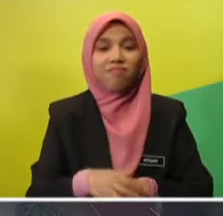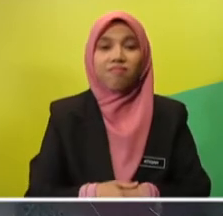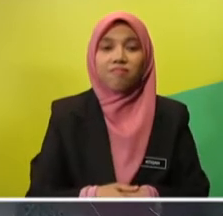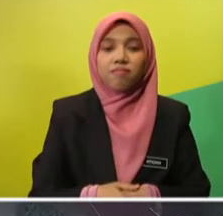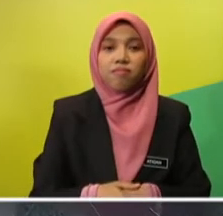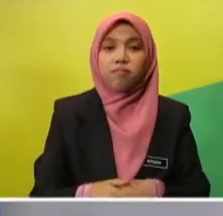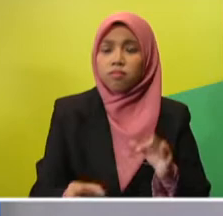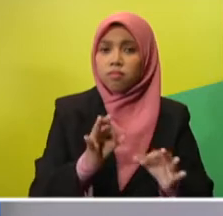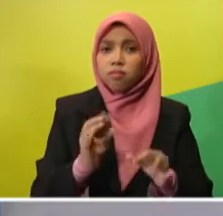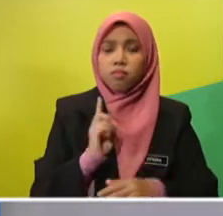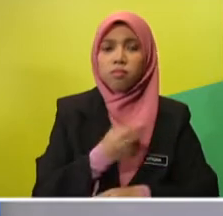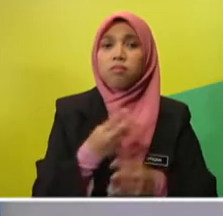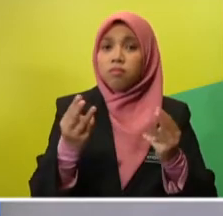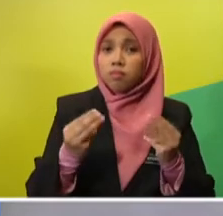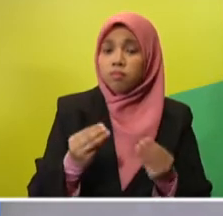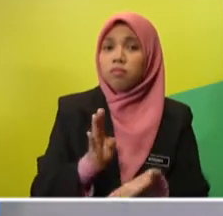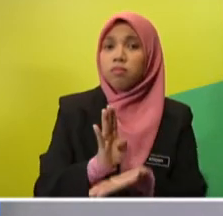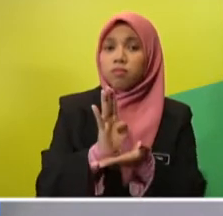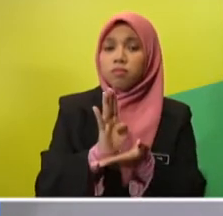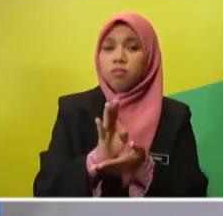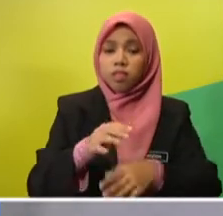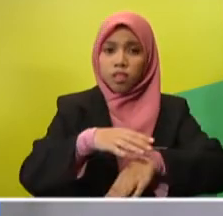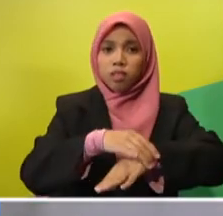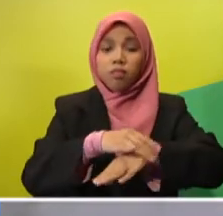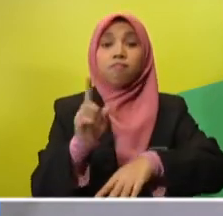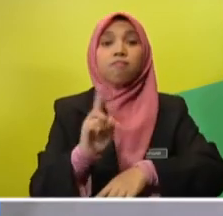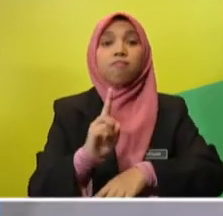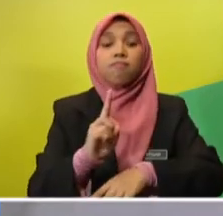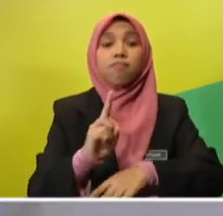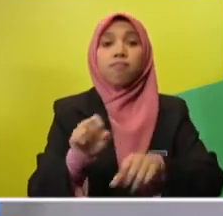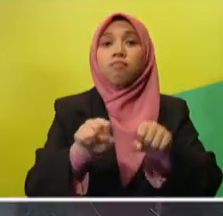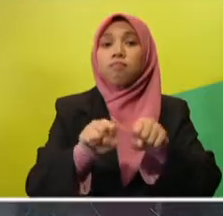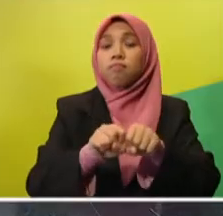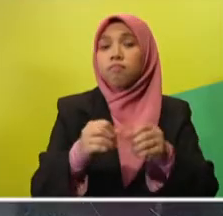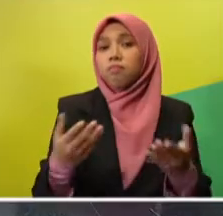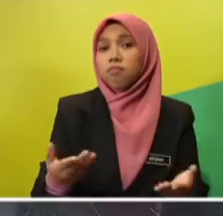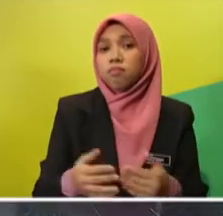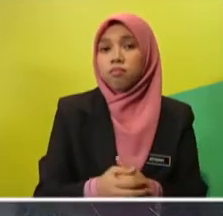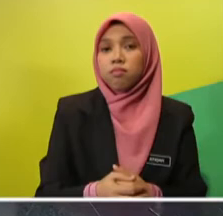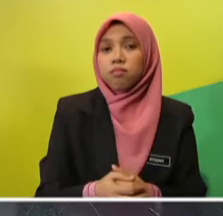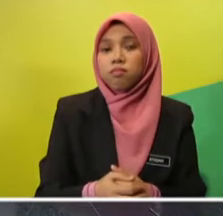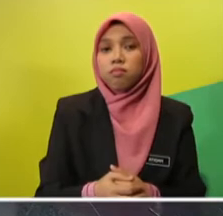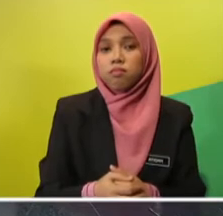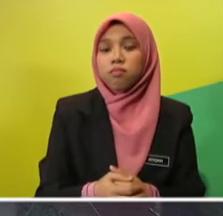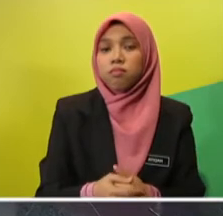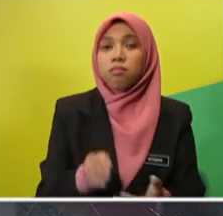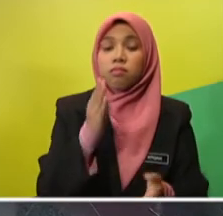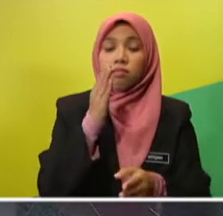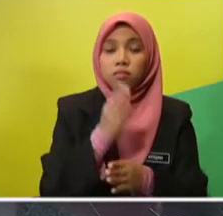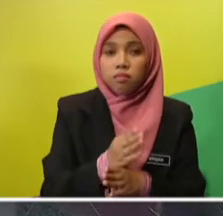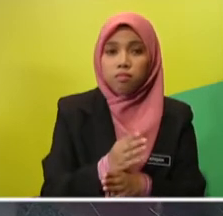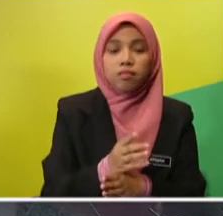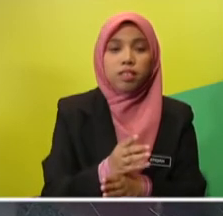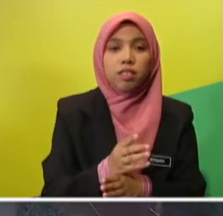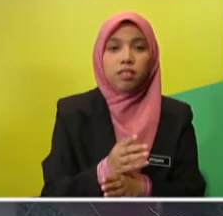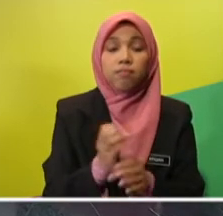sebenarnya tangan yang mana yang paling sesuai untuk teknik ini? Sebenarnya tak ada tangan mana-mana yang ditetapkan.